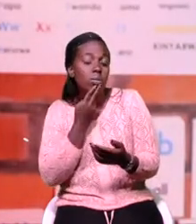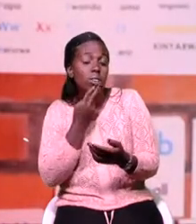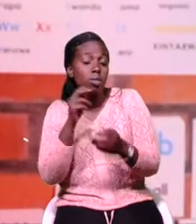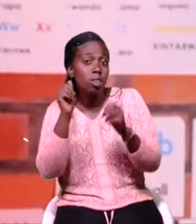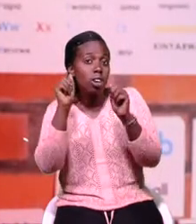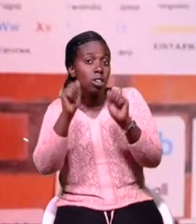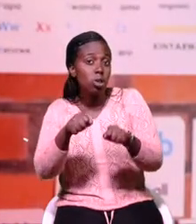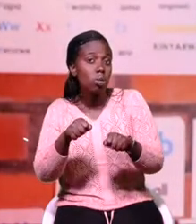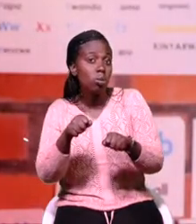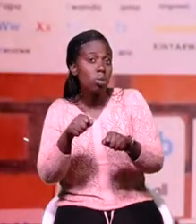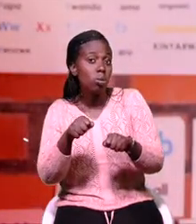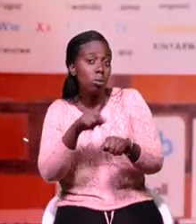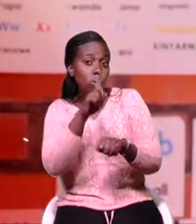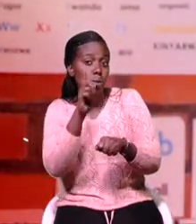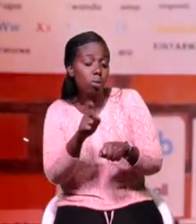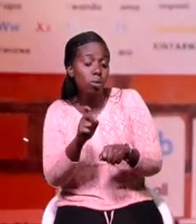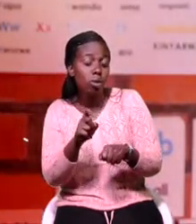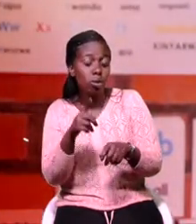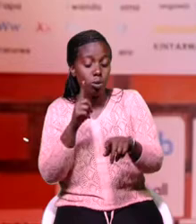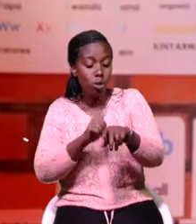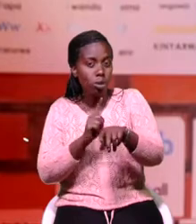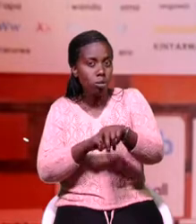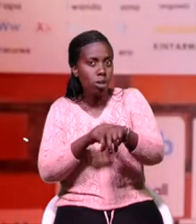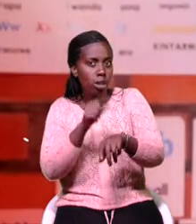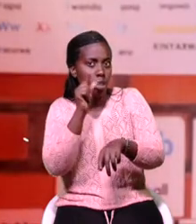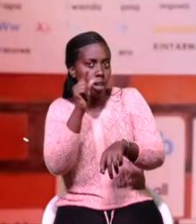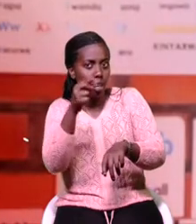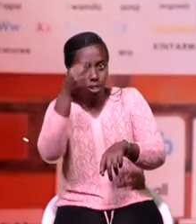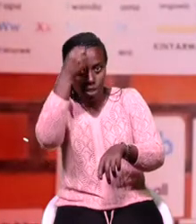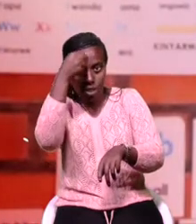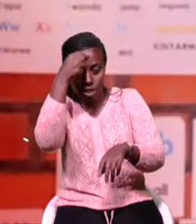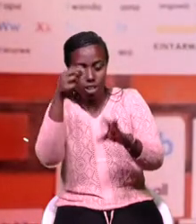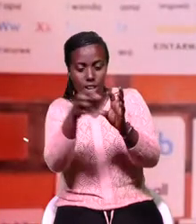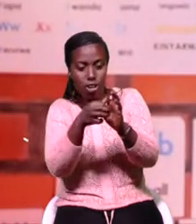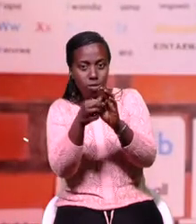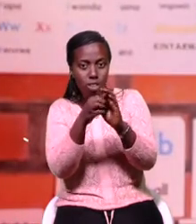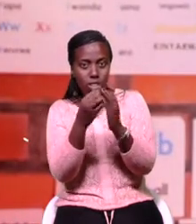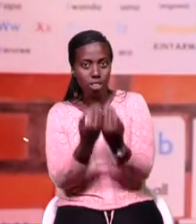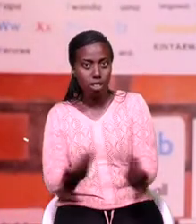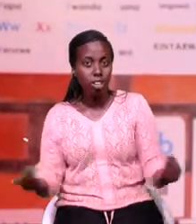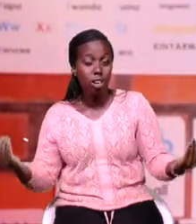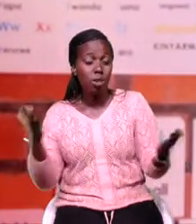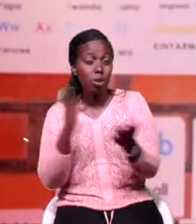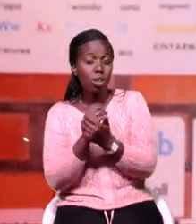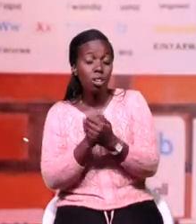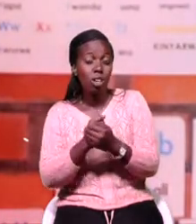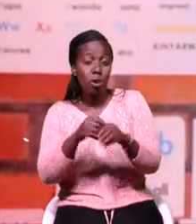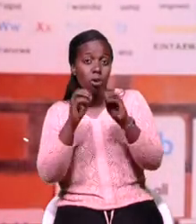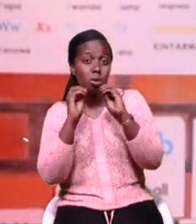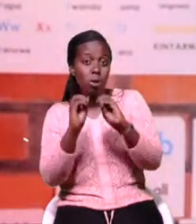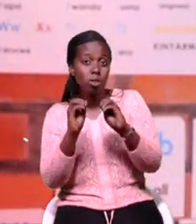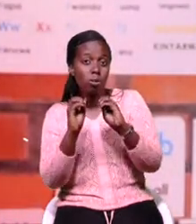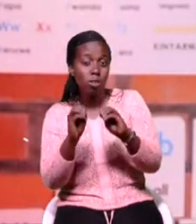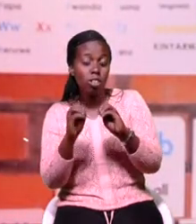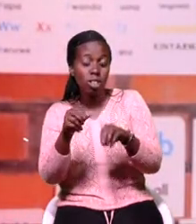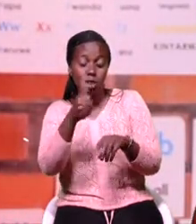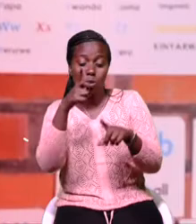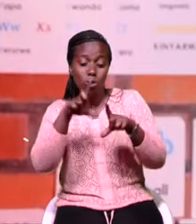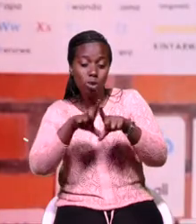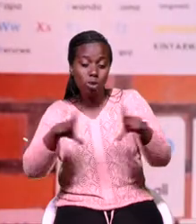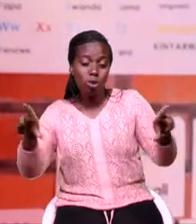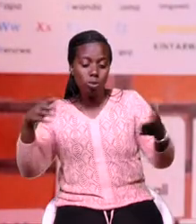ashobora kubishobora? Reka turebe mu kanya gato Sergine afatanije n'abana kugira ngo batwigishe ururundi rurimi